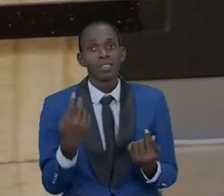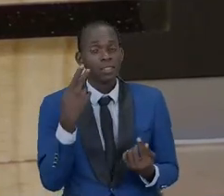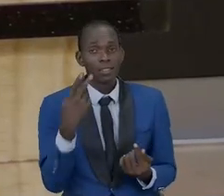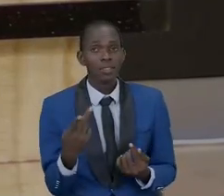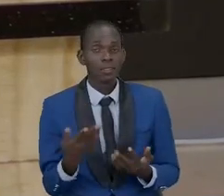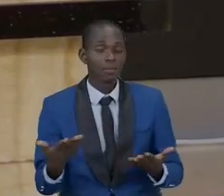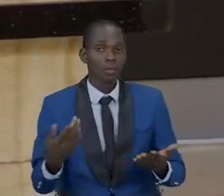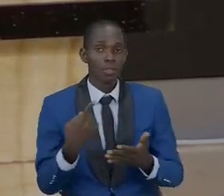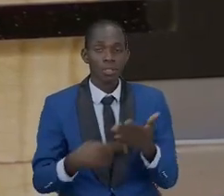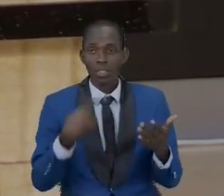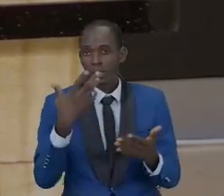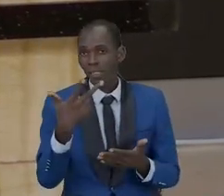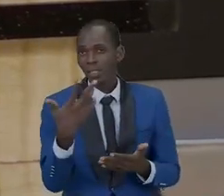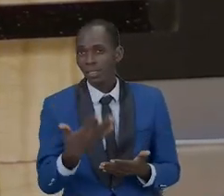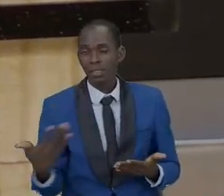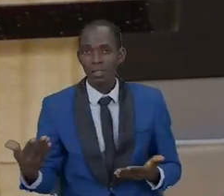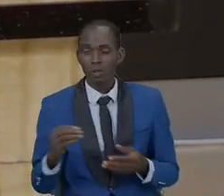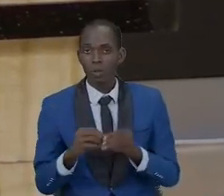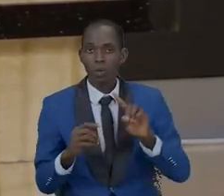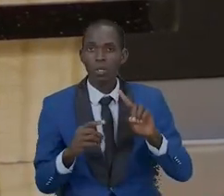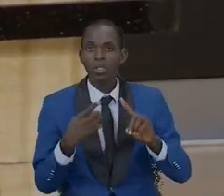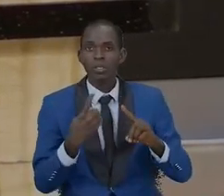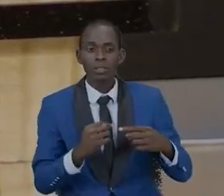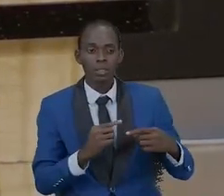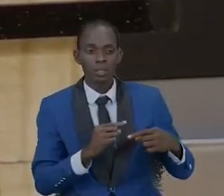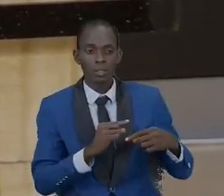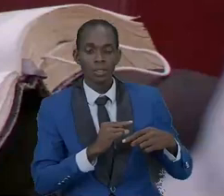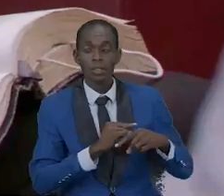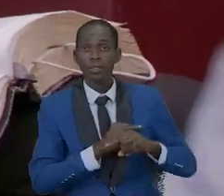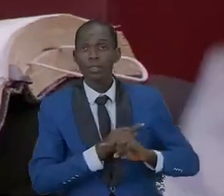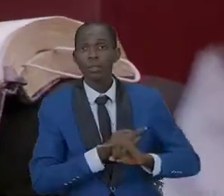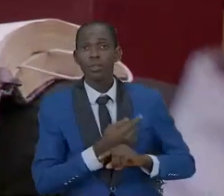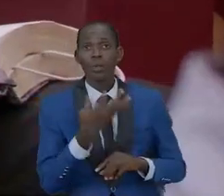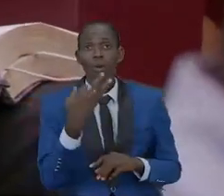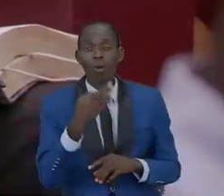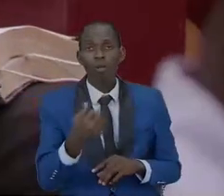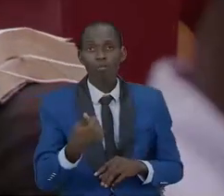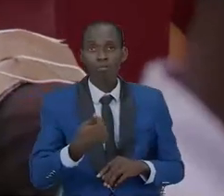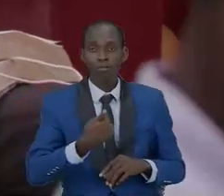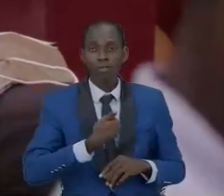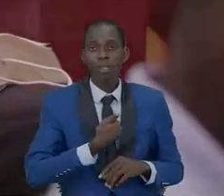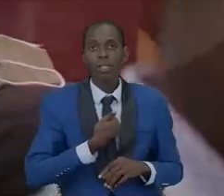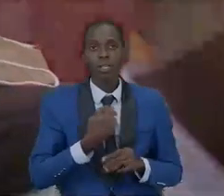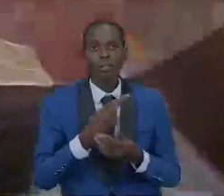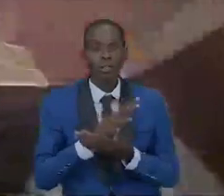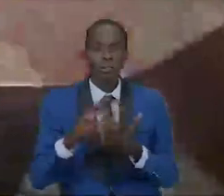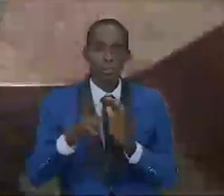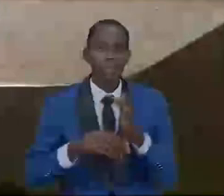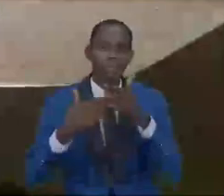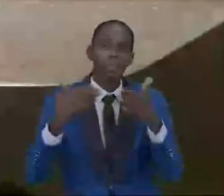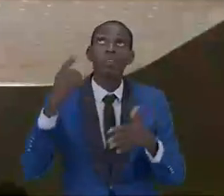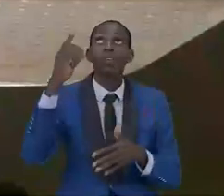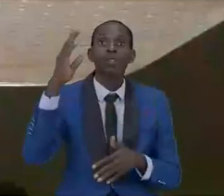loi afin de vivre pour Dieu j'ai été crucifié avec Christ et si je vis ce n'est plus moi qui vit